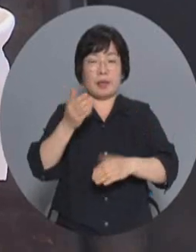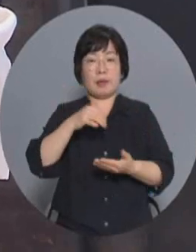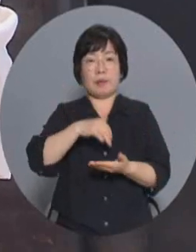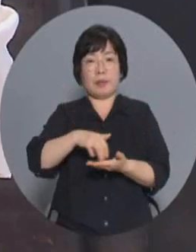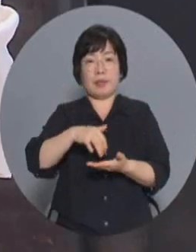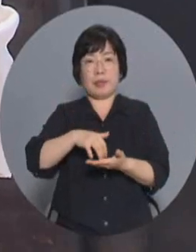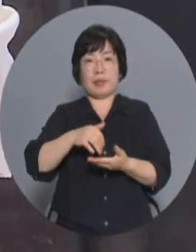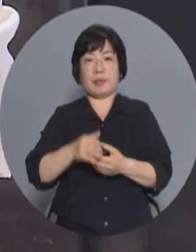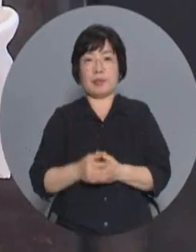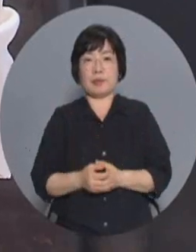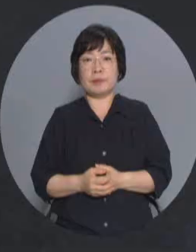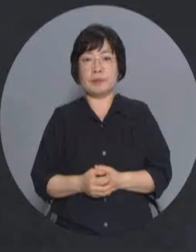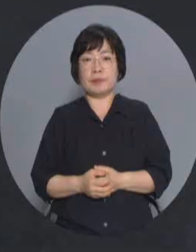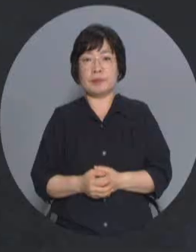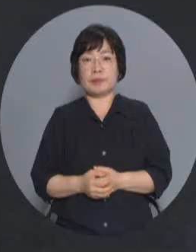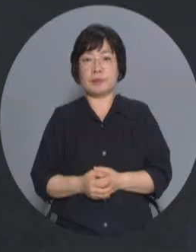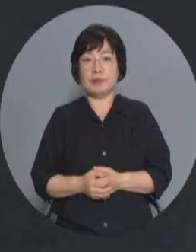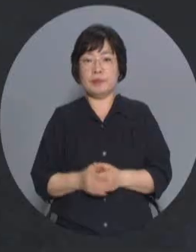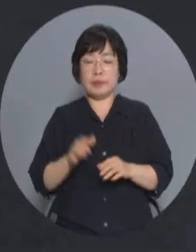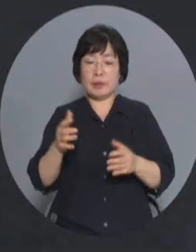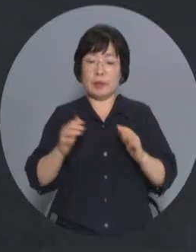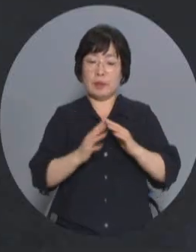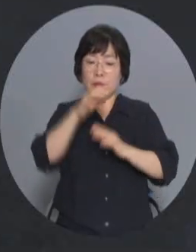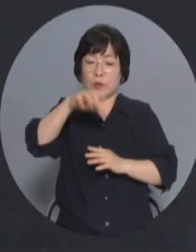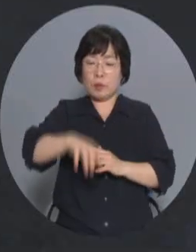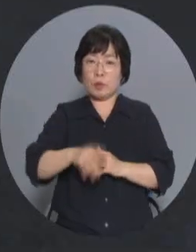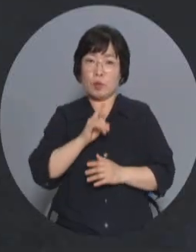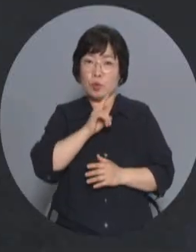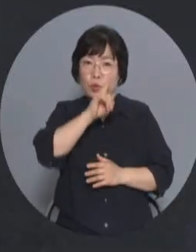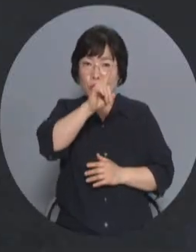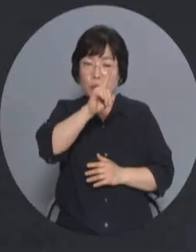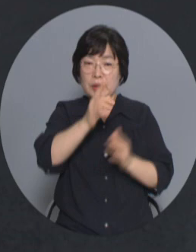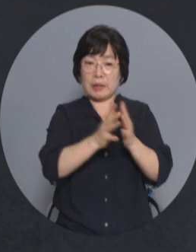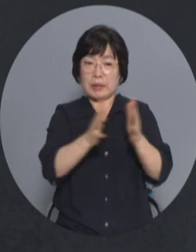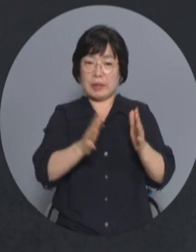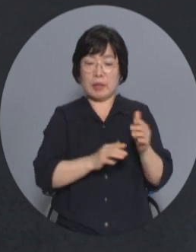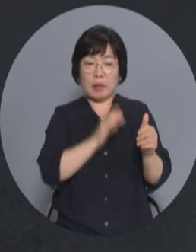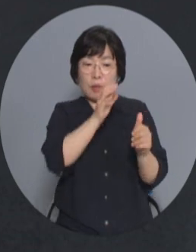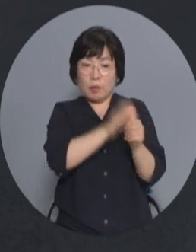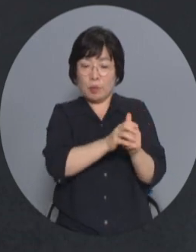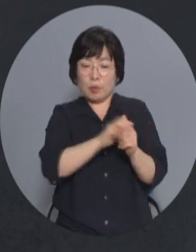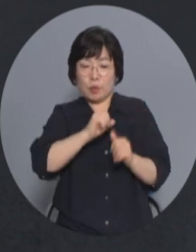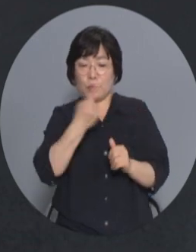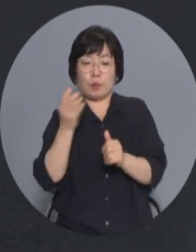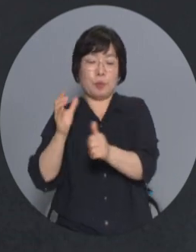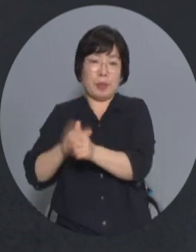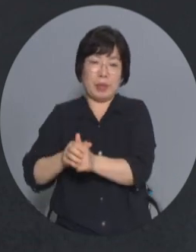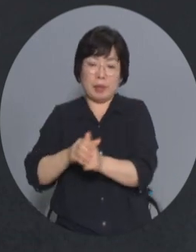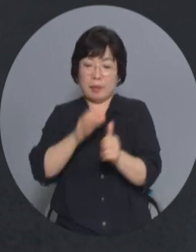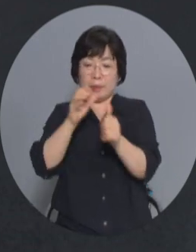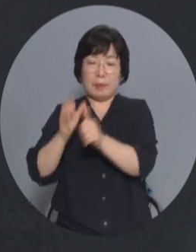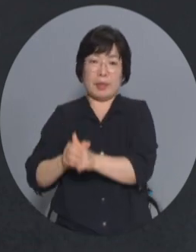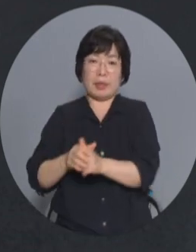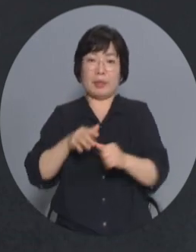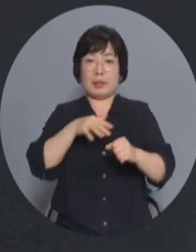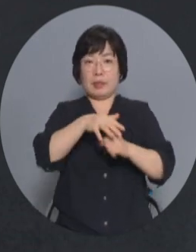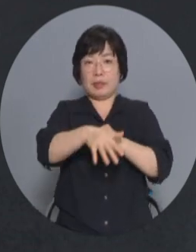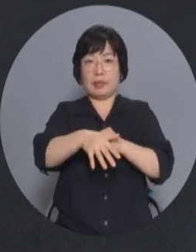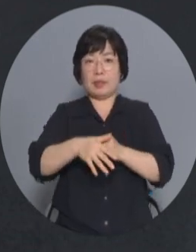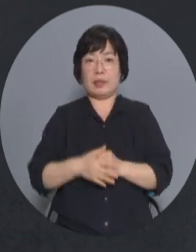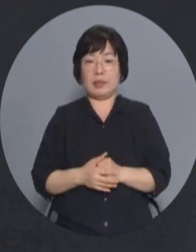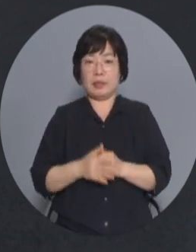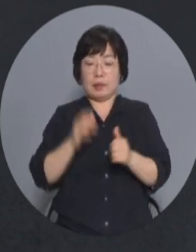추산하고 있습니다. 건설 현장은 발주처에서 시작해 원청과 하청으로 이어지는 구조입니다.